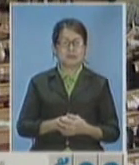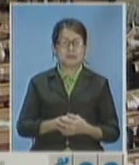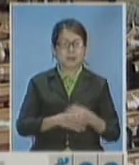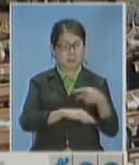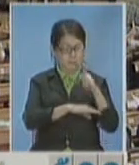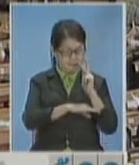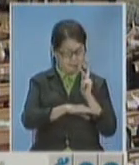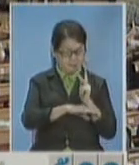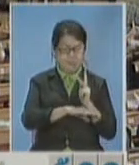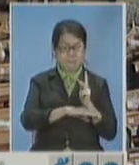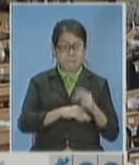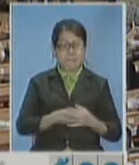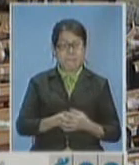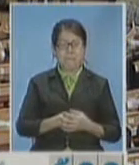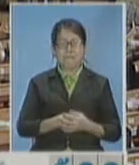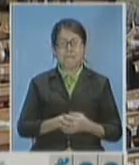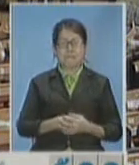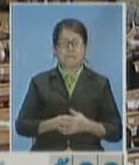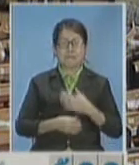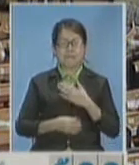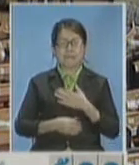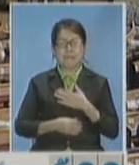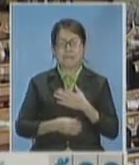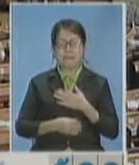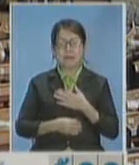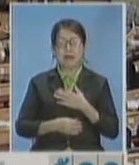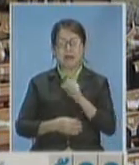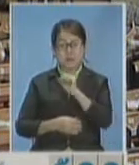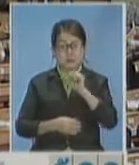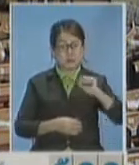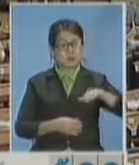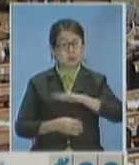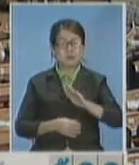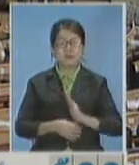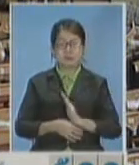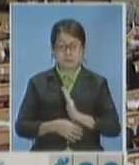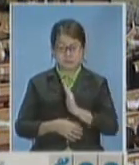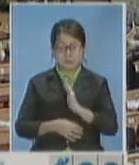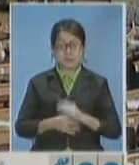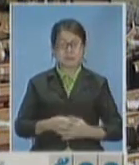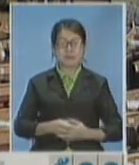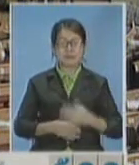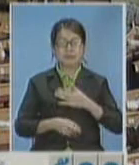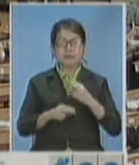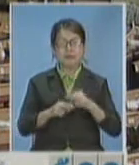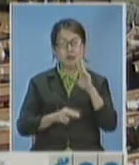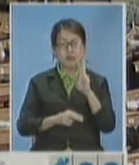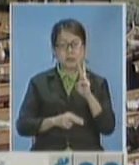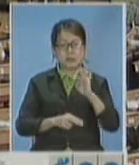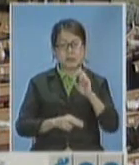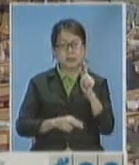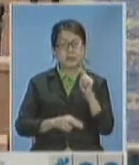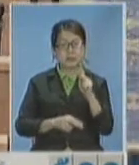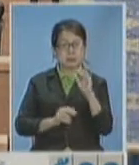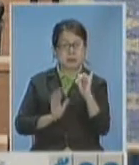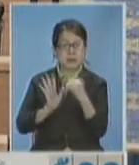กราบเรียนท่านประธานสภาที่เคารพท่านสมาชิกผู้ทรงเกียรติกับผมวิทยาภูรณ